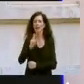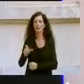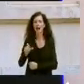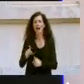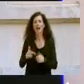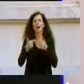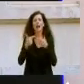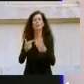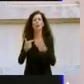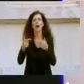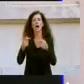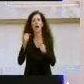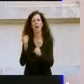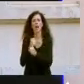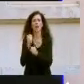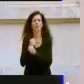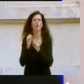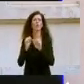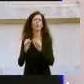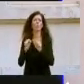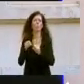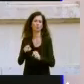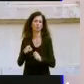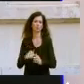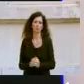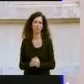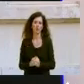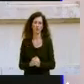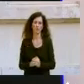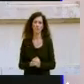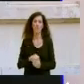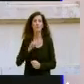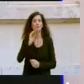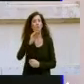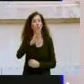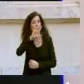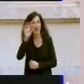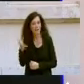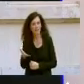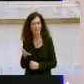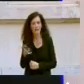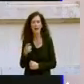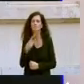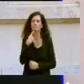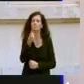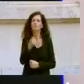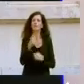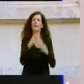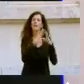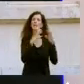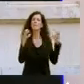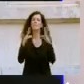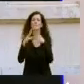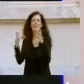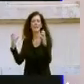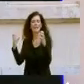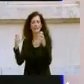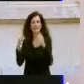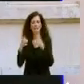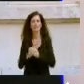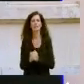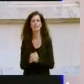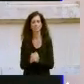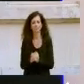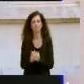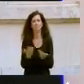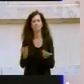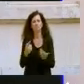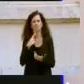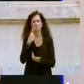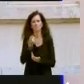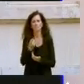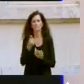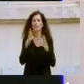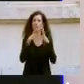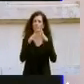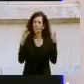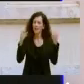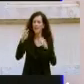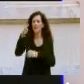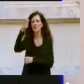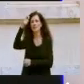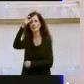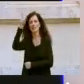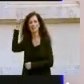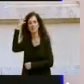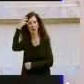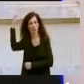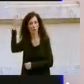lavoro poi un'altra domanda lei ha parlato di imprese e appunto che bisogna ci sarà l'intervento allo stato viene